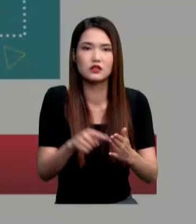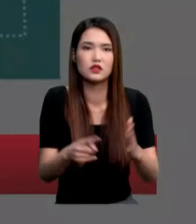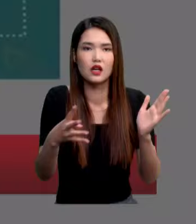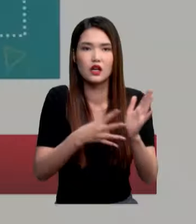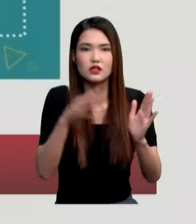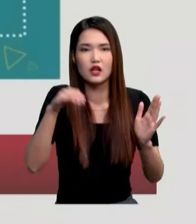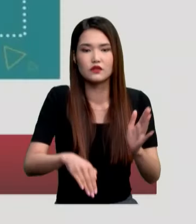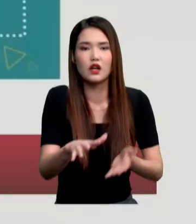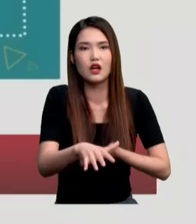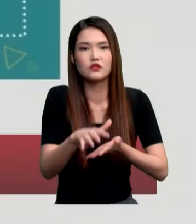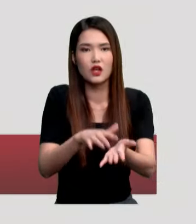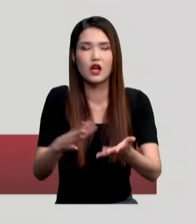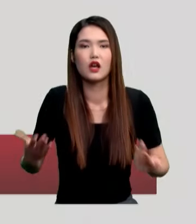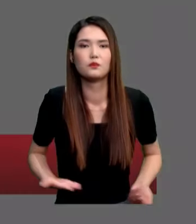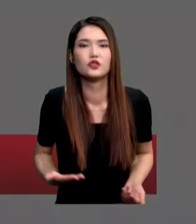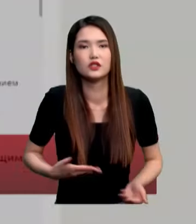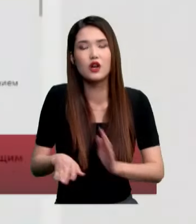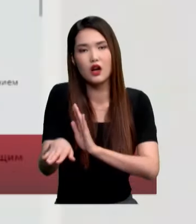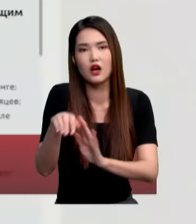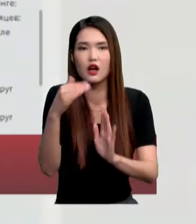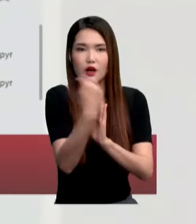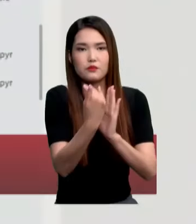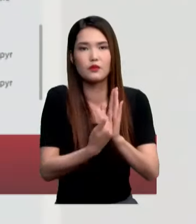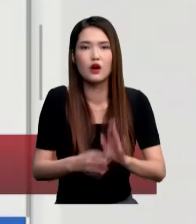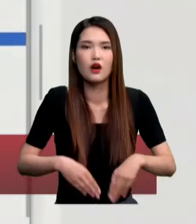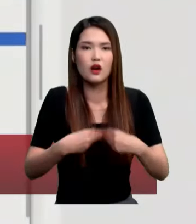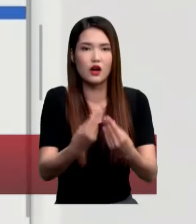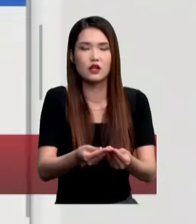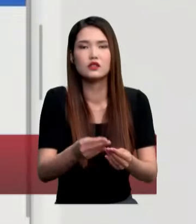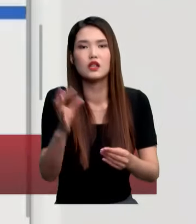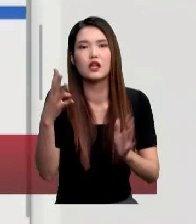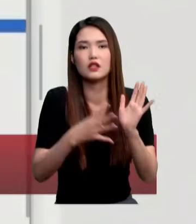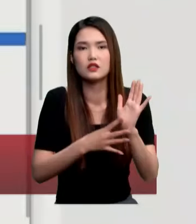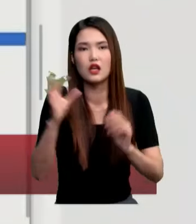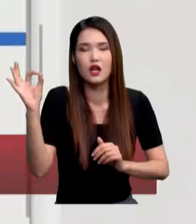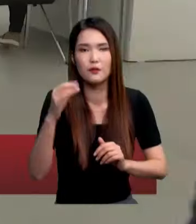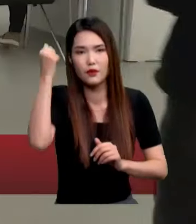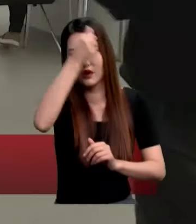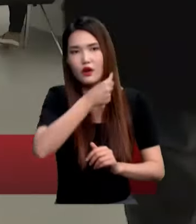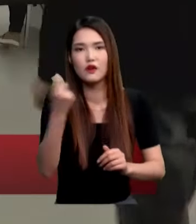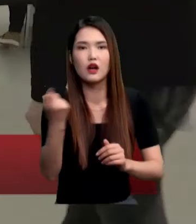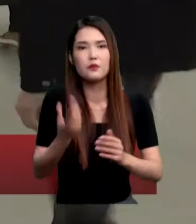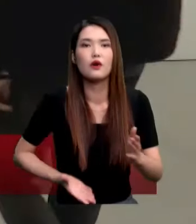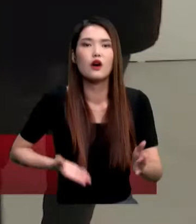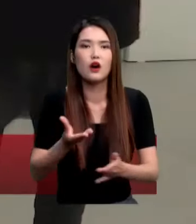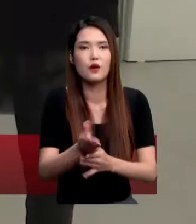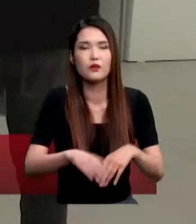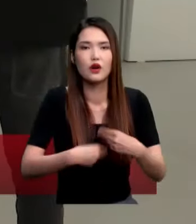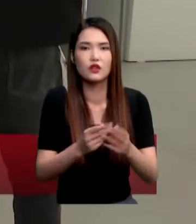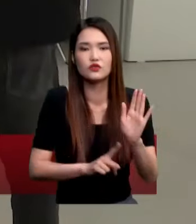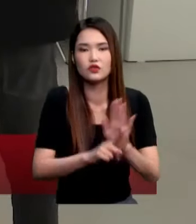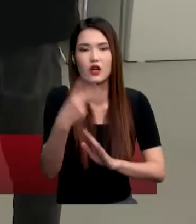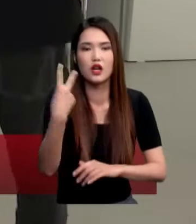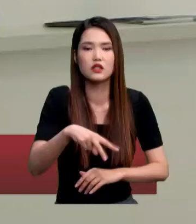почти 9 тысяч заявок. Жилищные займы по программе выдают под 9% годовых. Первоначальный взнос начинается